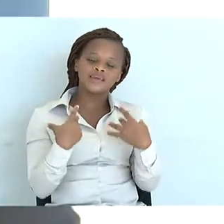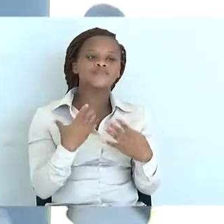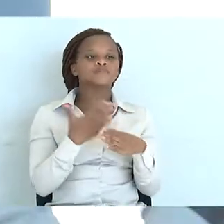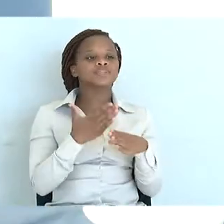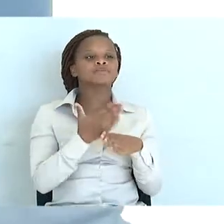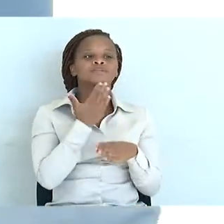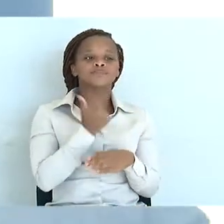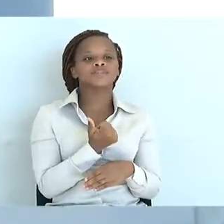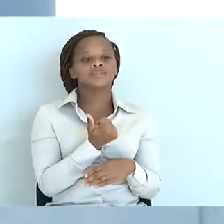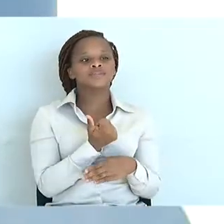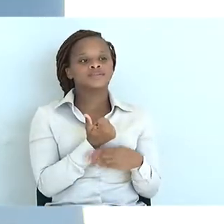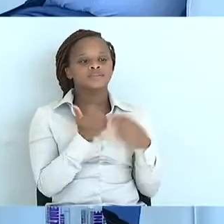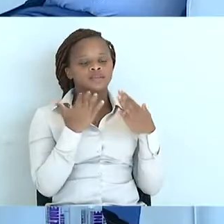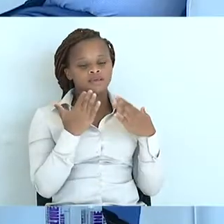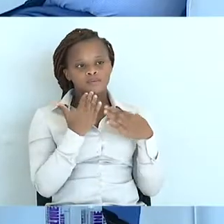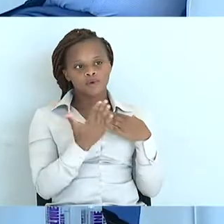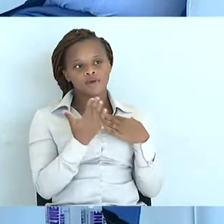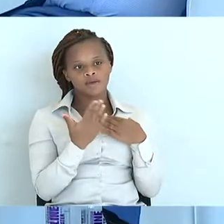Ngiyabonga.